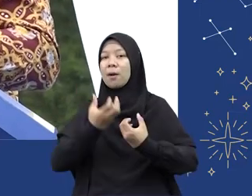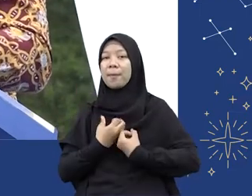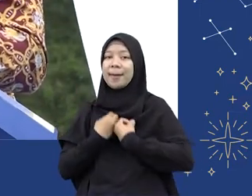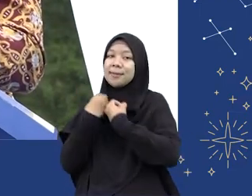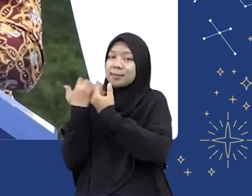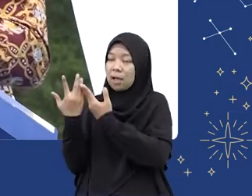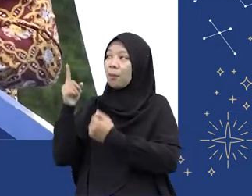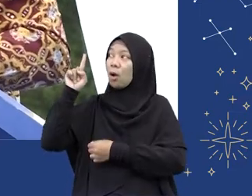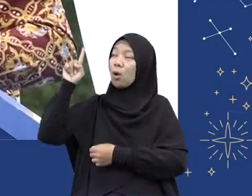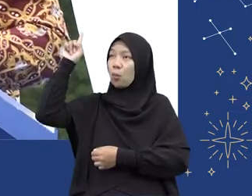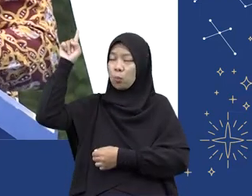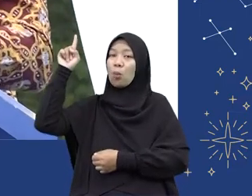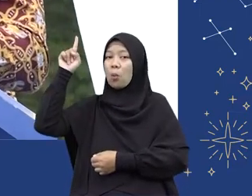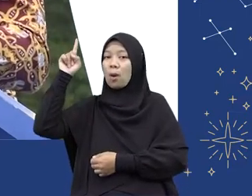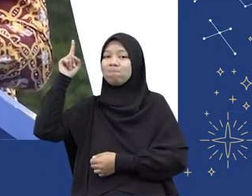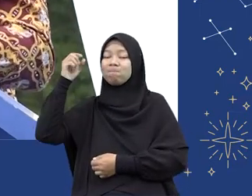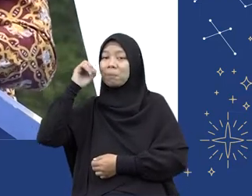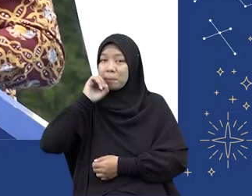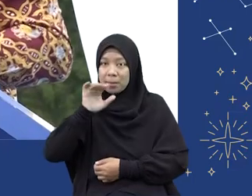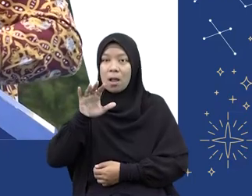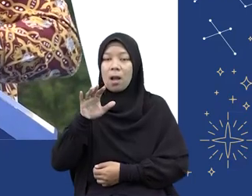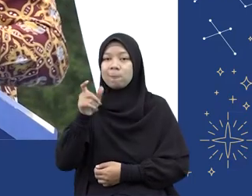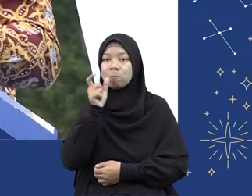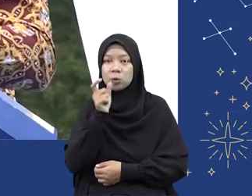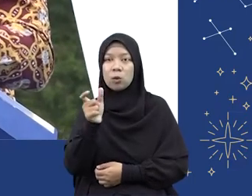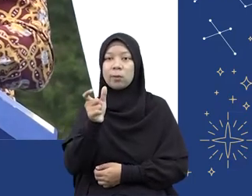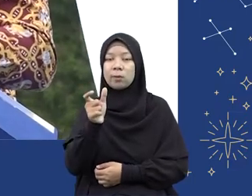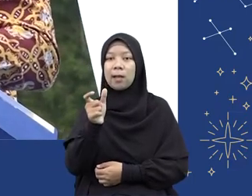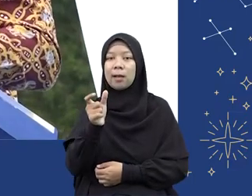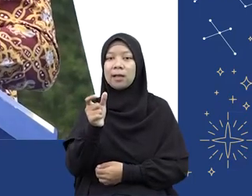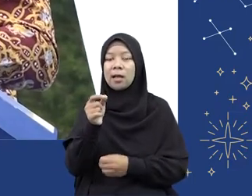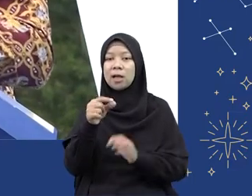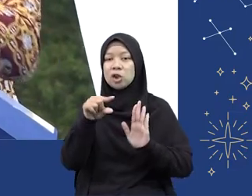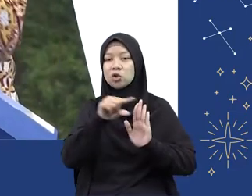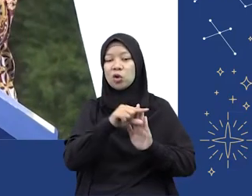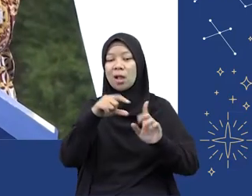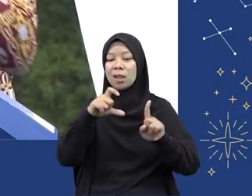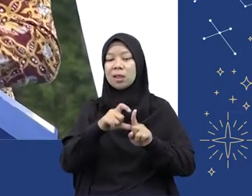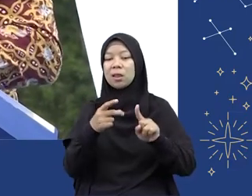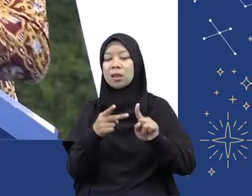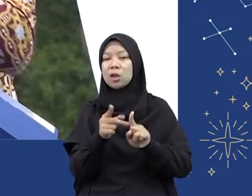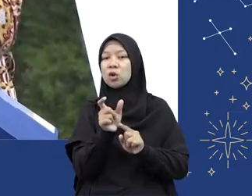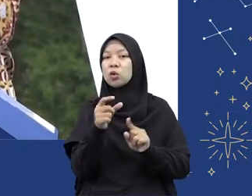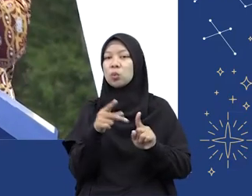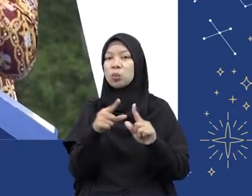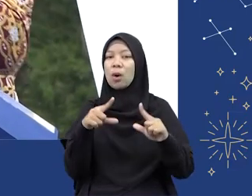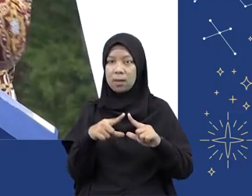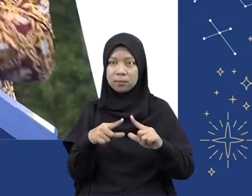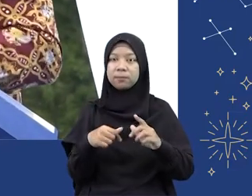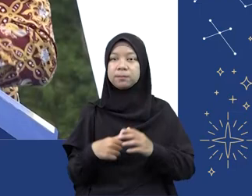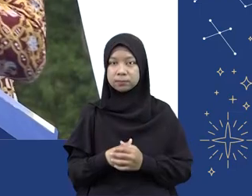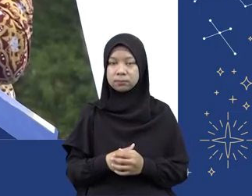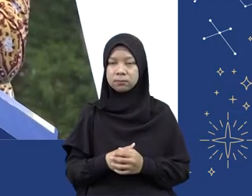Wa Ta'ala pun bersumpah dengan makhlukNya ya Samsi waduhaha Wal qomari jadi menandakan